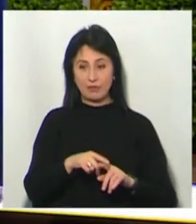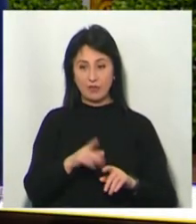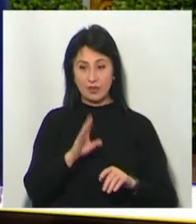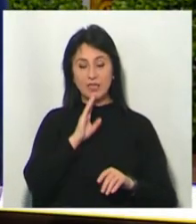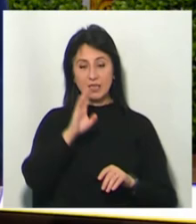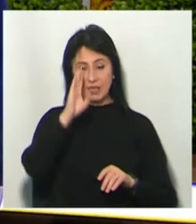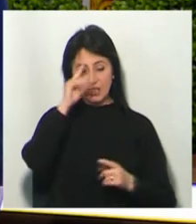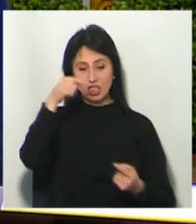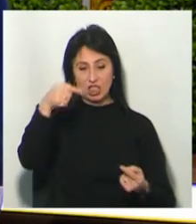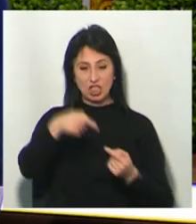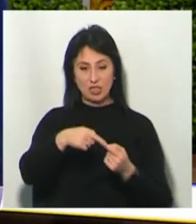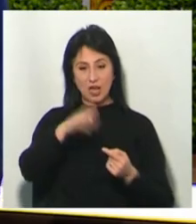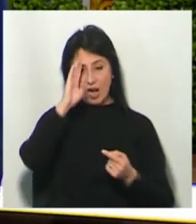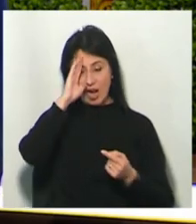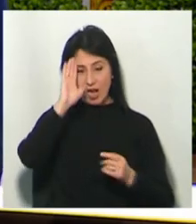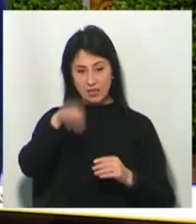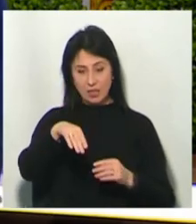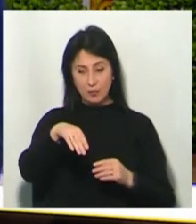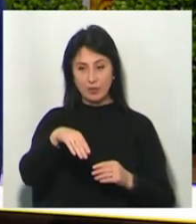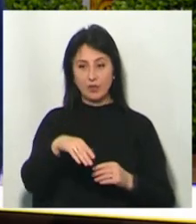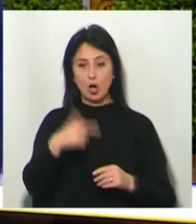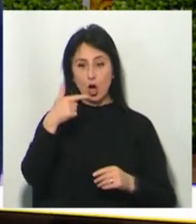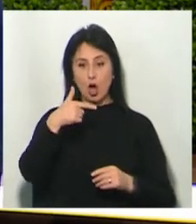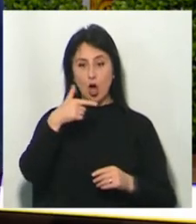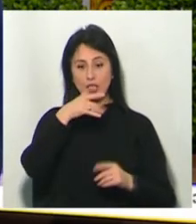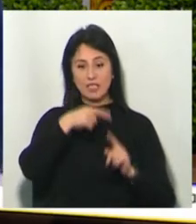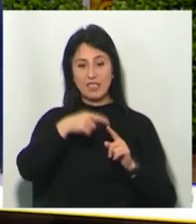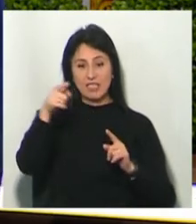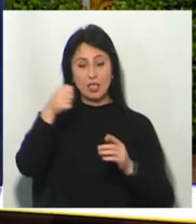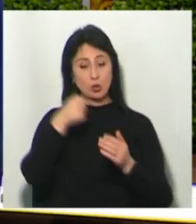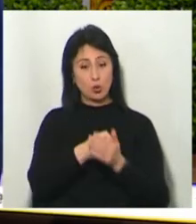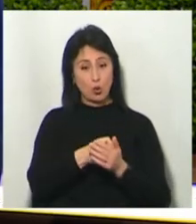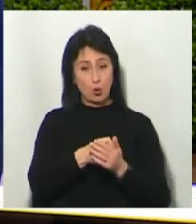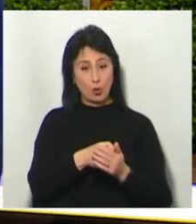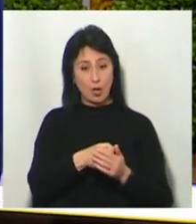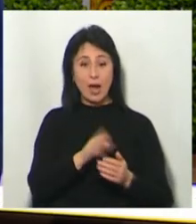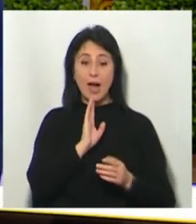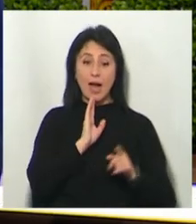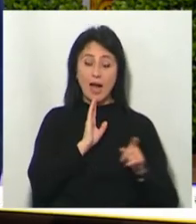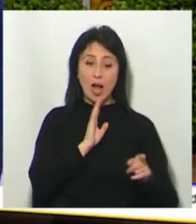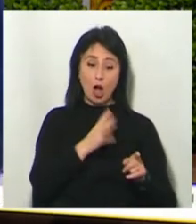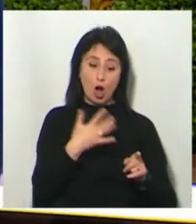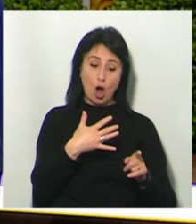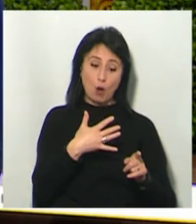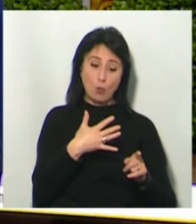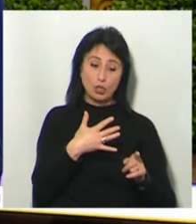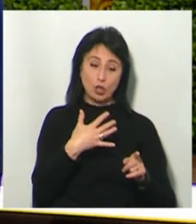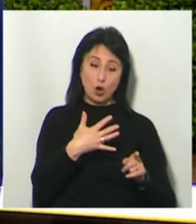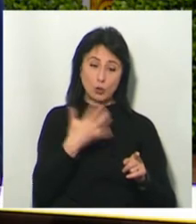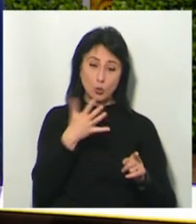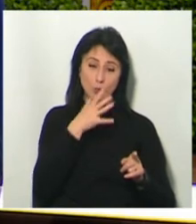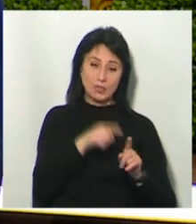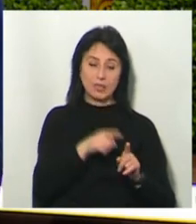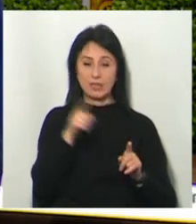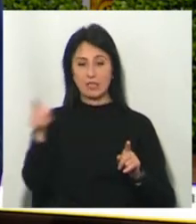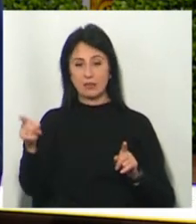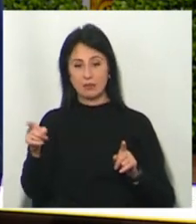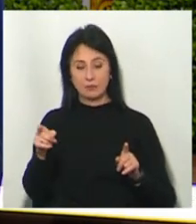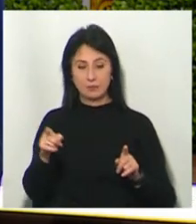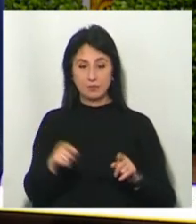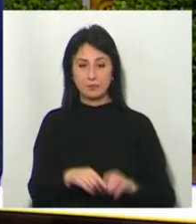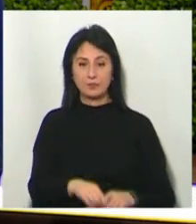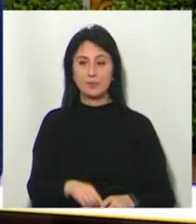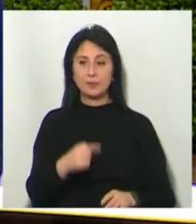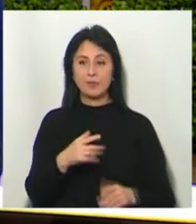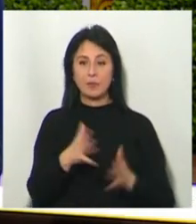skestan mi martebas, tânu mama catcebși, otit lidan șemdgom periodși, da calibși, ormuzdati, ormuzdat hot medit lidan șemdgom